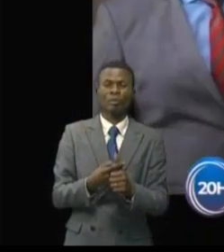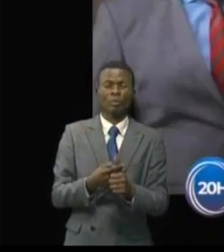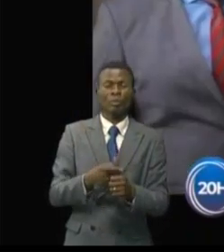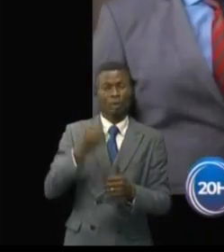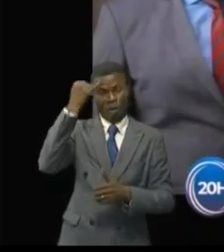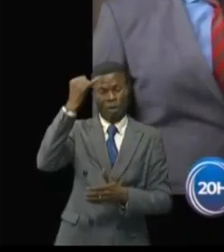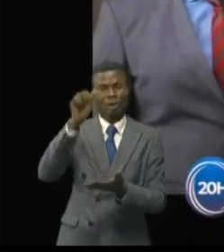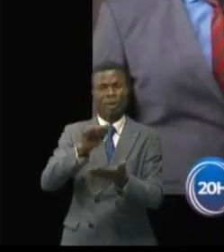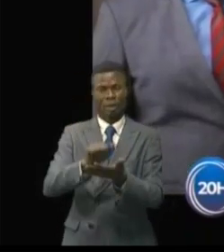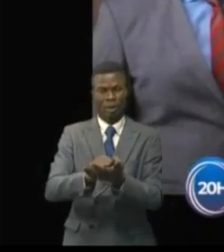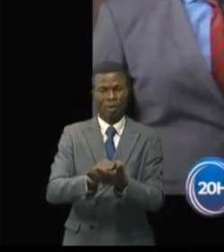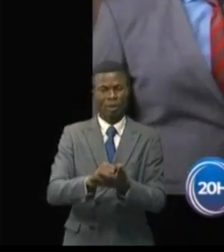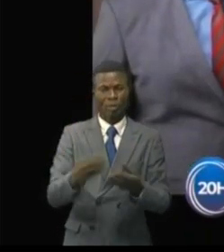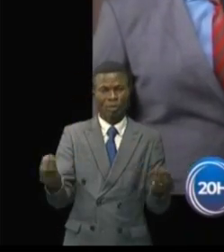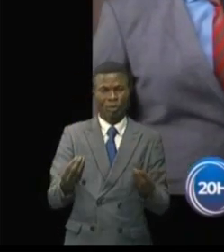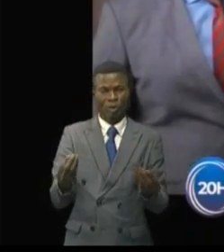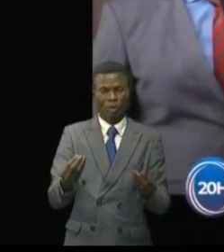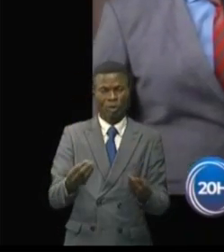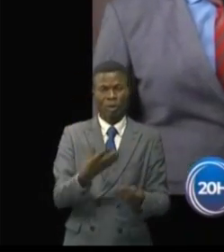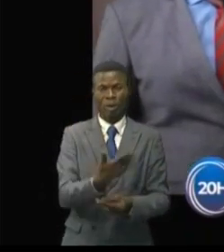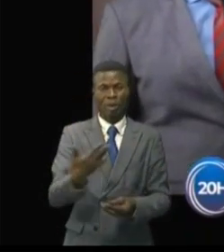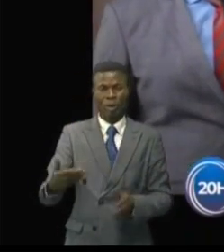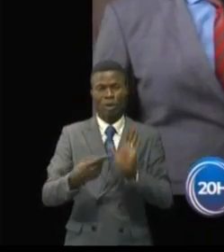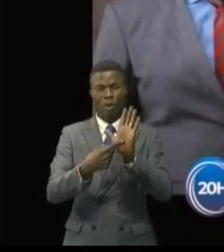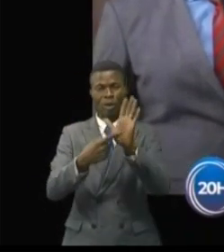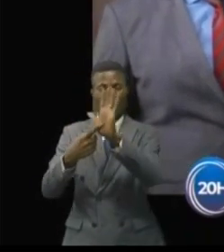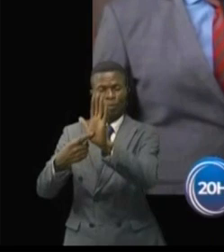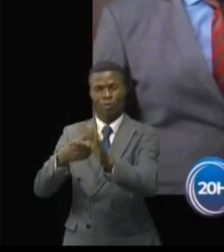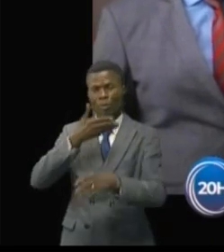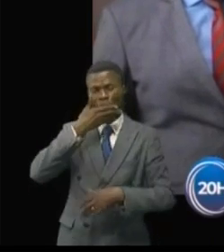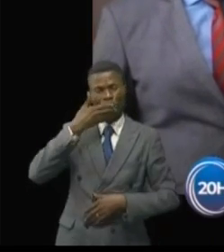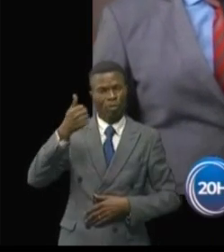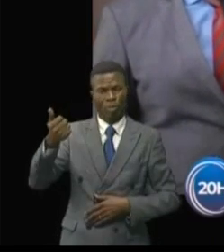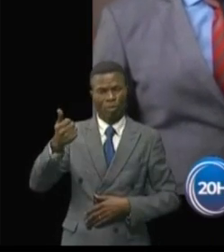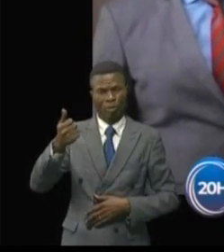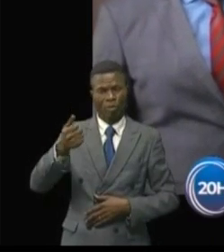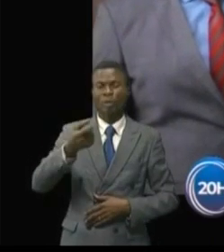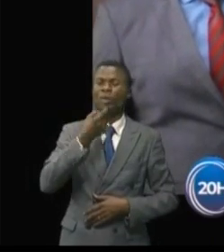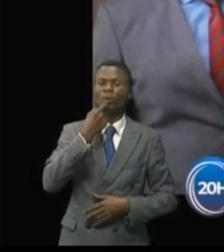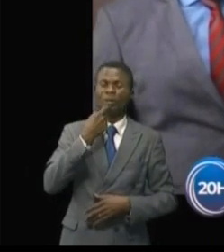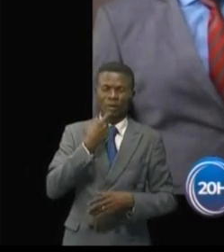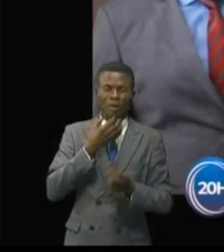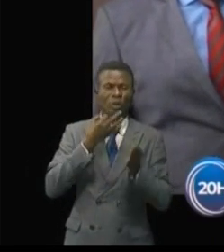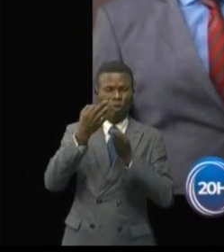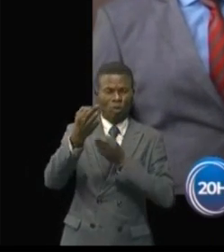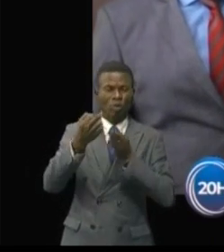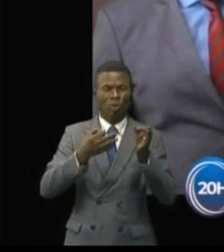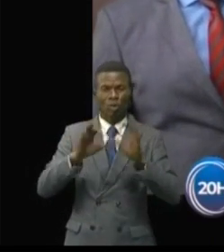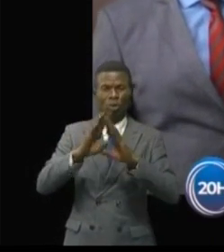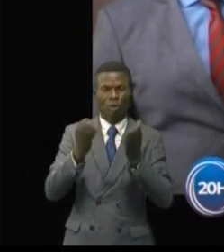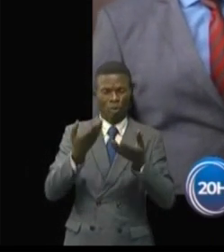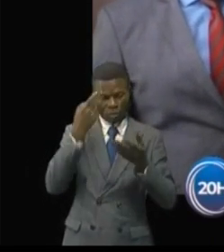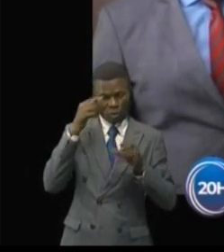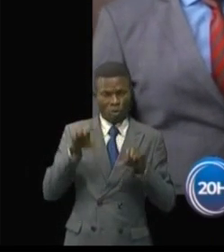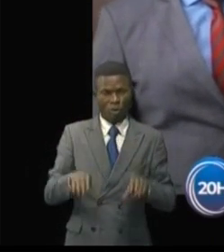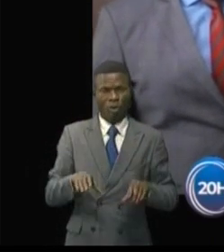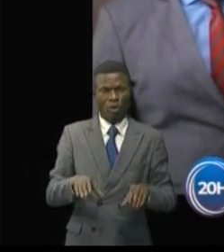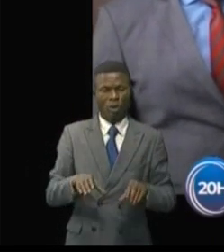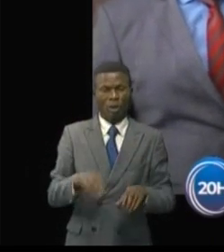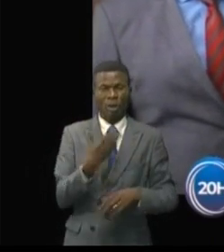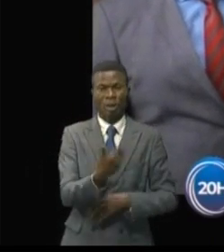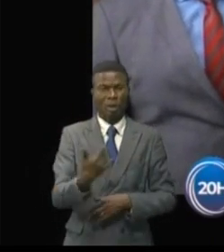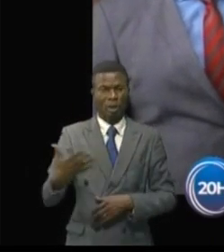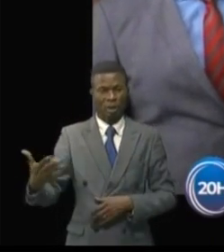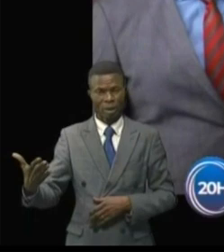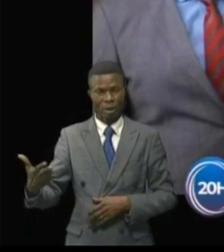parce que c'est une exposition tout à fait remarquable sur l'histoire en définitive du Congo et sur les objets, les